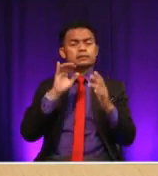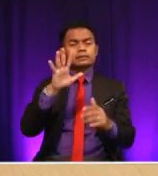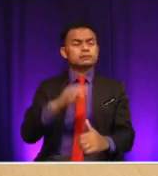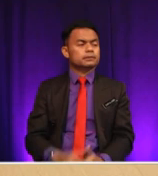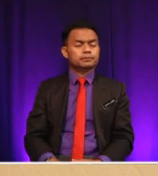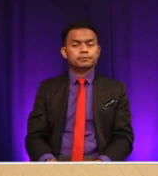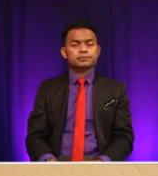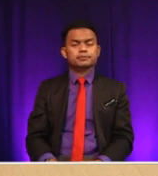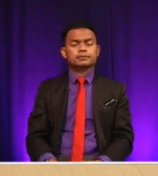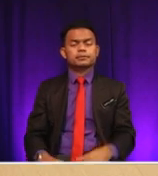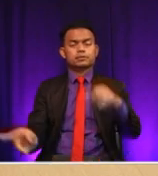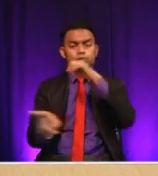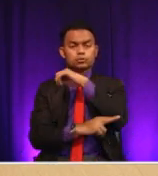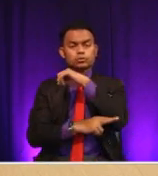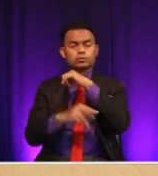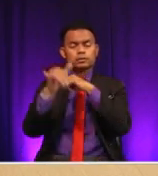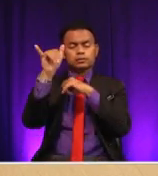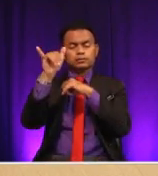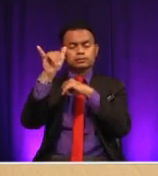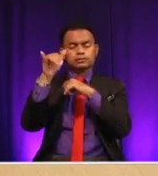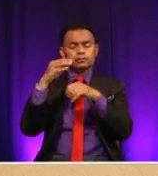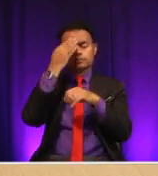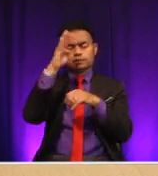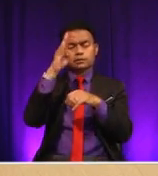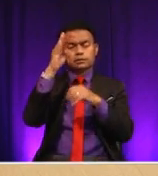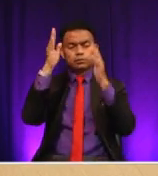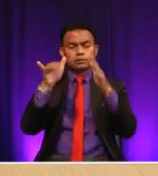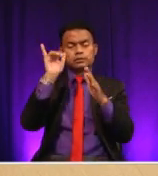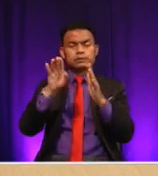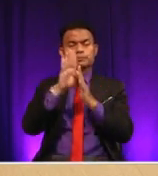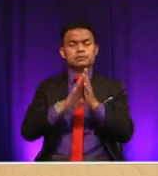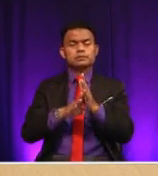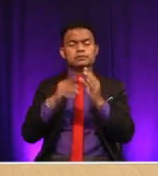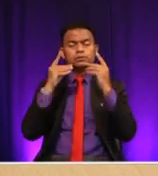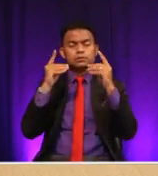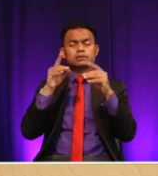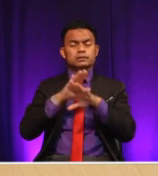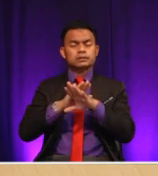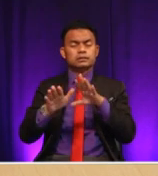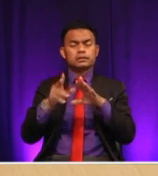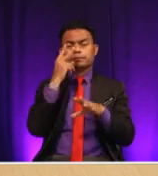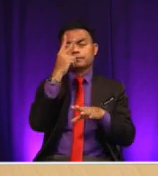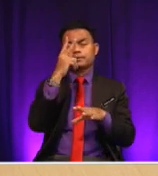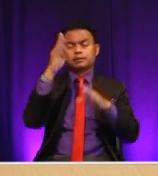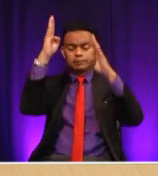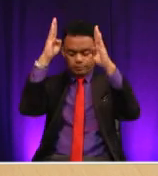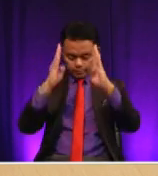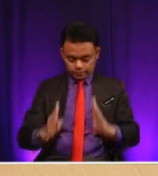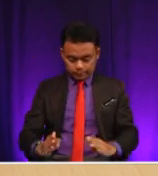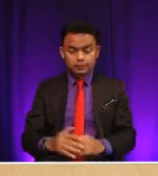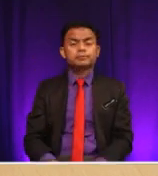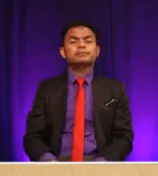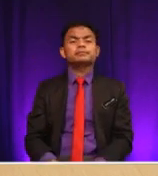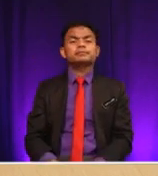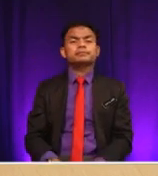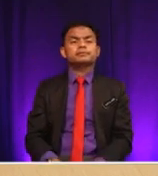bagi orang yang berdosa dengan tiada memandang bangsa Maksudnya di situ menunjukkan Sanjungan nilai keadilan